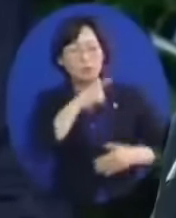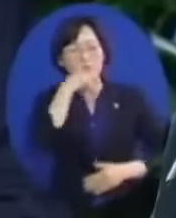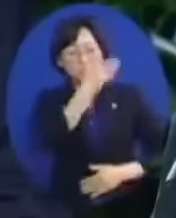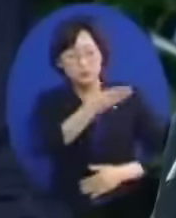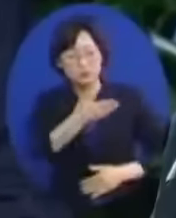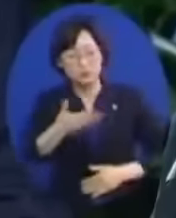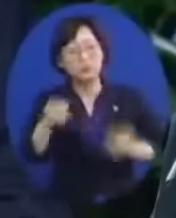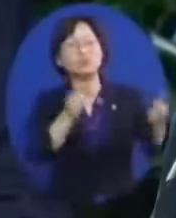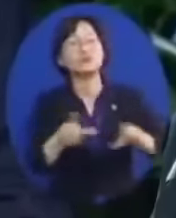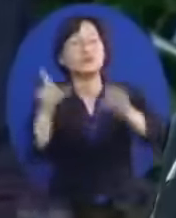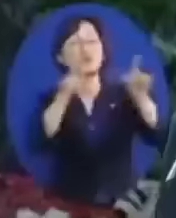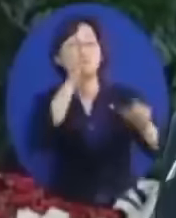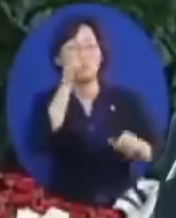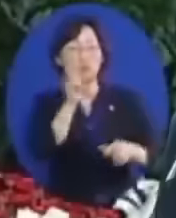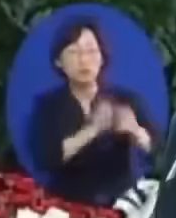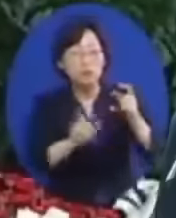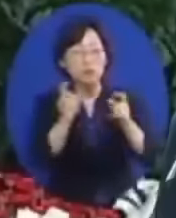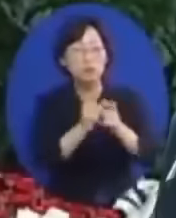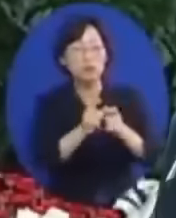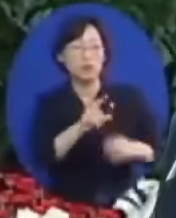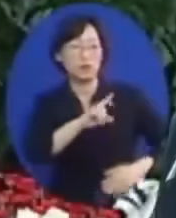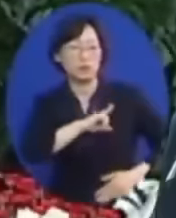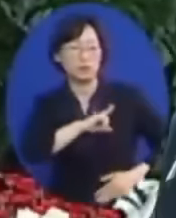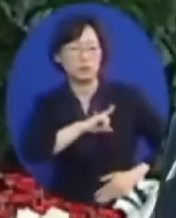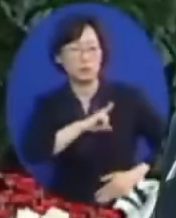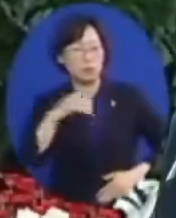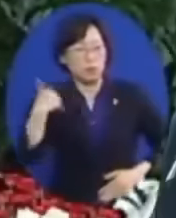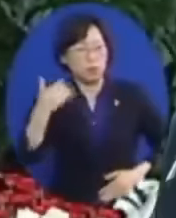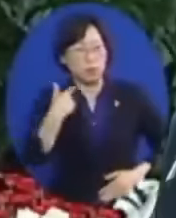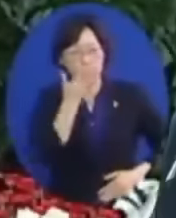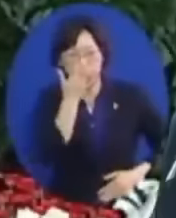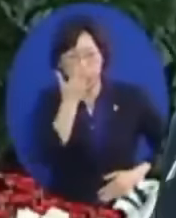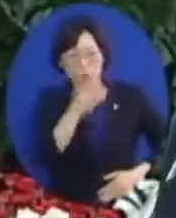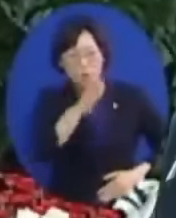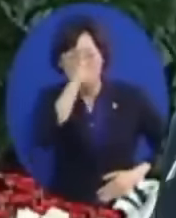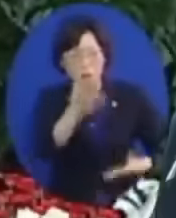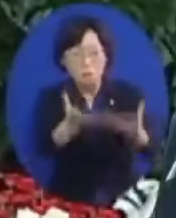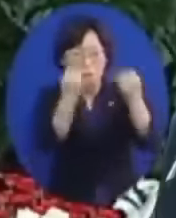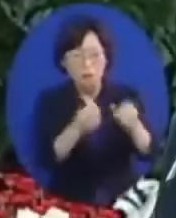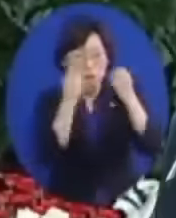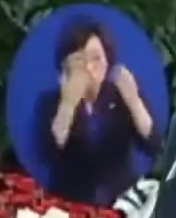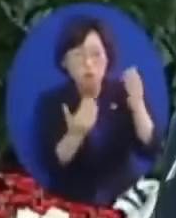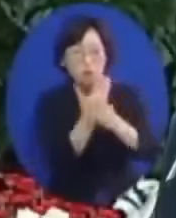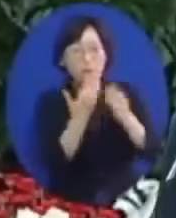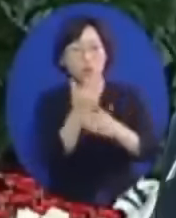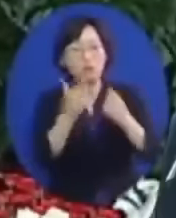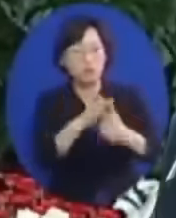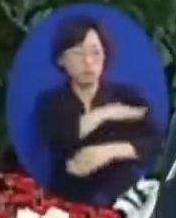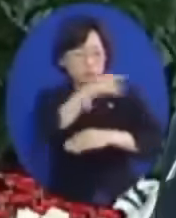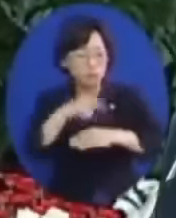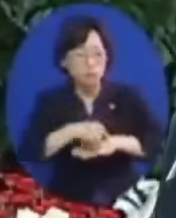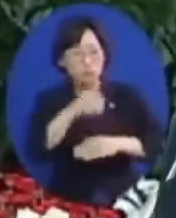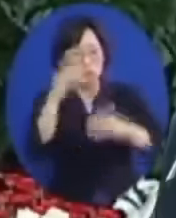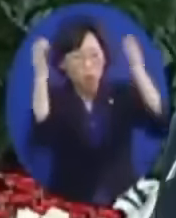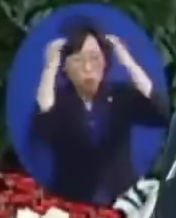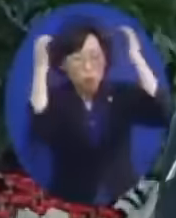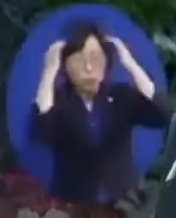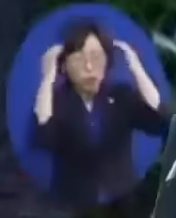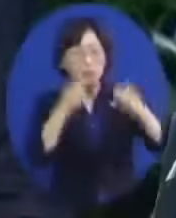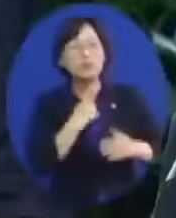흘리고 사는 것입니다. 거기에다가 이름도 모를 병들이 수없이 생겨서 우리는 육체의 고통을 당하고 있는